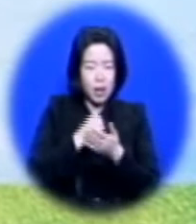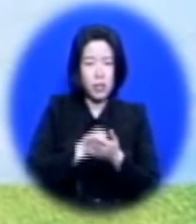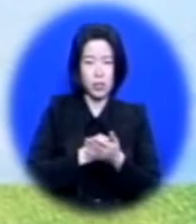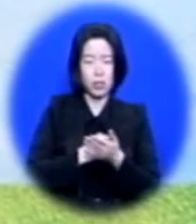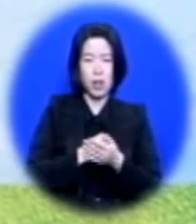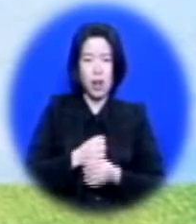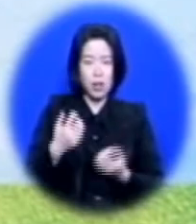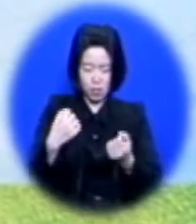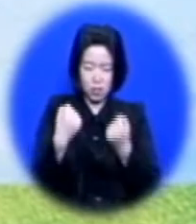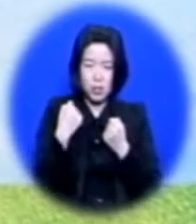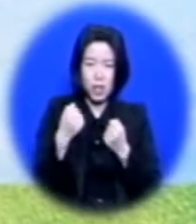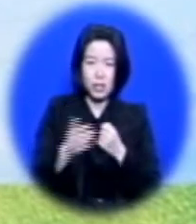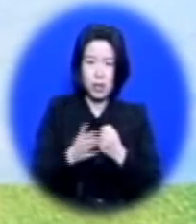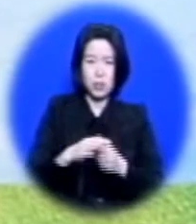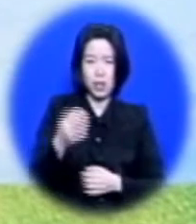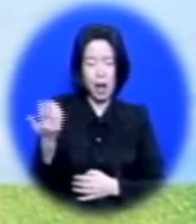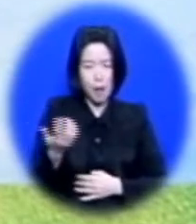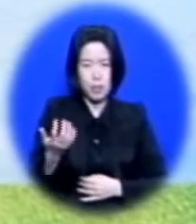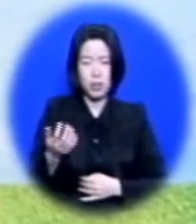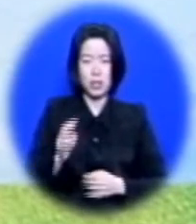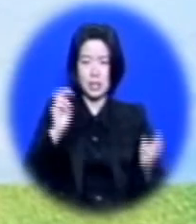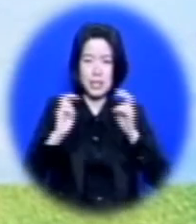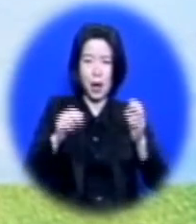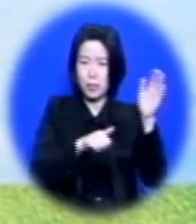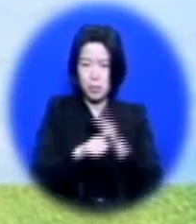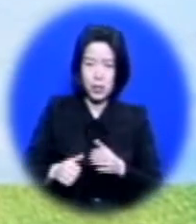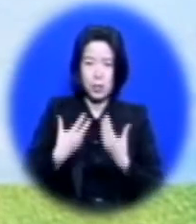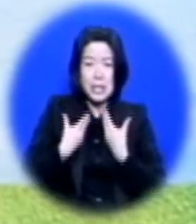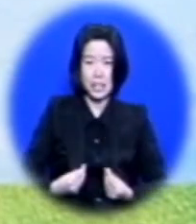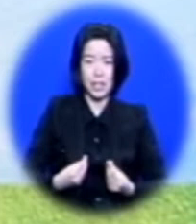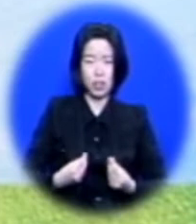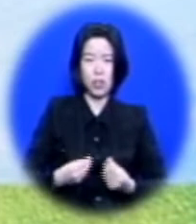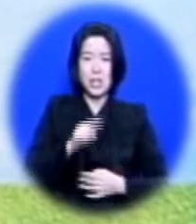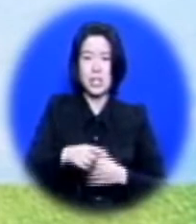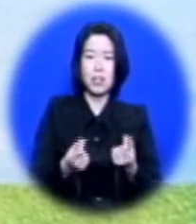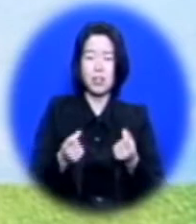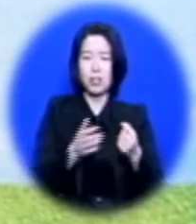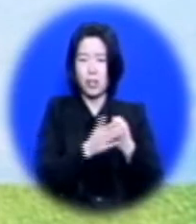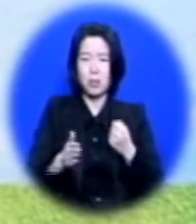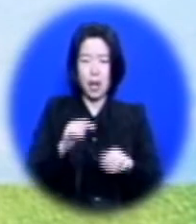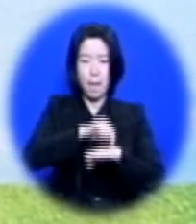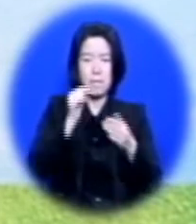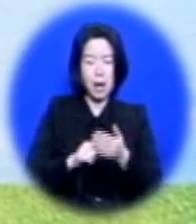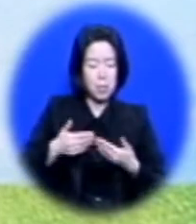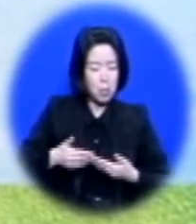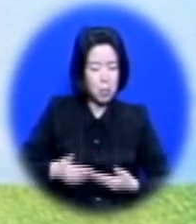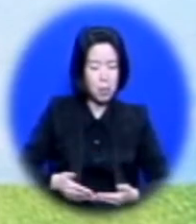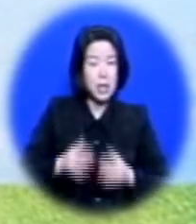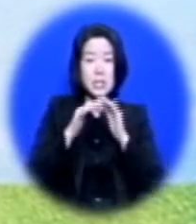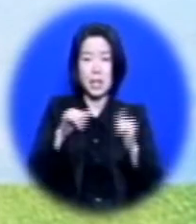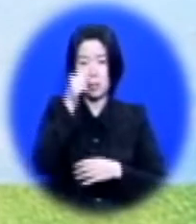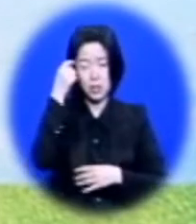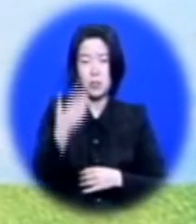겪었던 호통 사업의 실패 때문에 겪었던 좌절 이런 것 때문에 마음이 가라앉을 사람이 있겠습니까